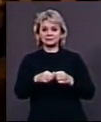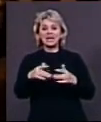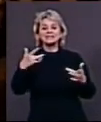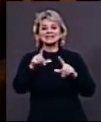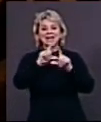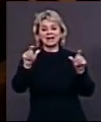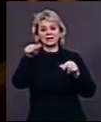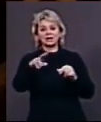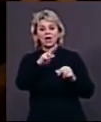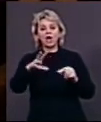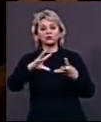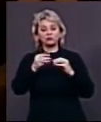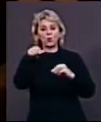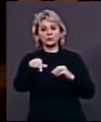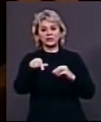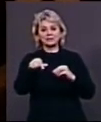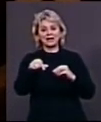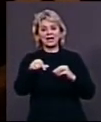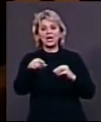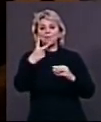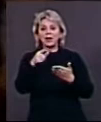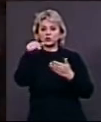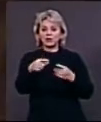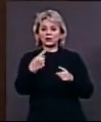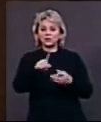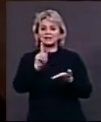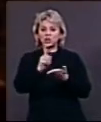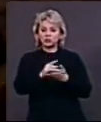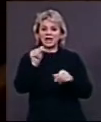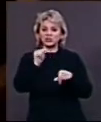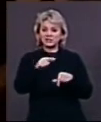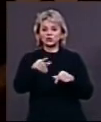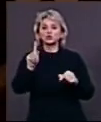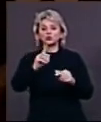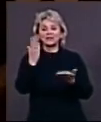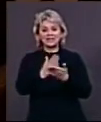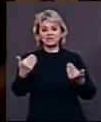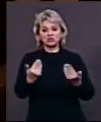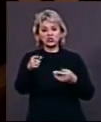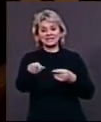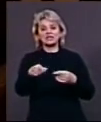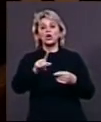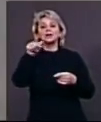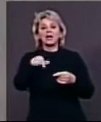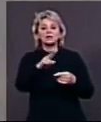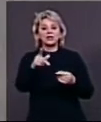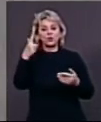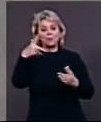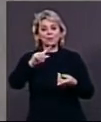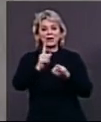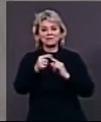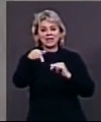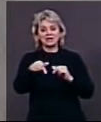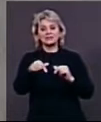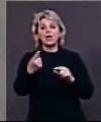Театр, как, в общем-то, институция, которая должна реагировать на то, что происходит в жизни, и как-то критически ее переосмысливать,